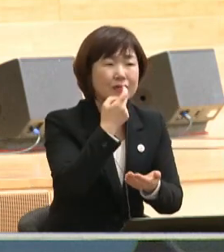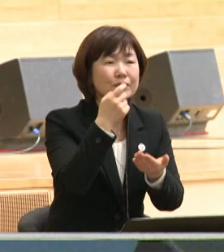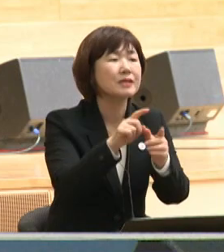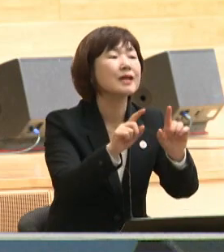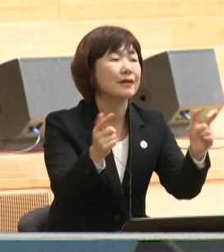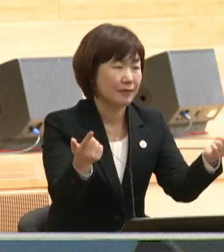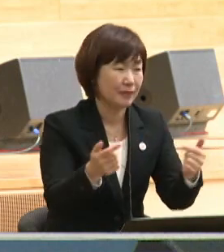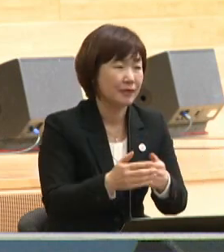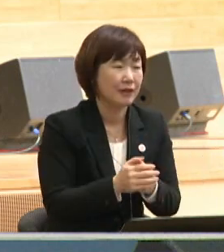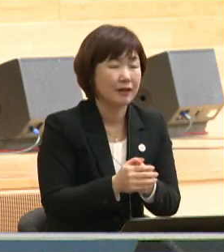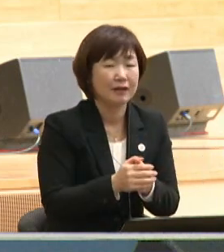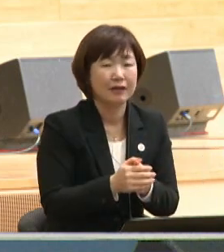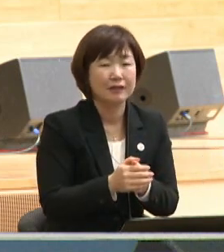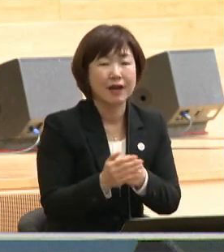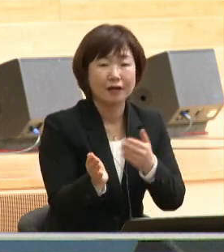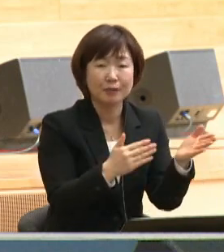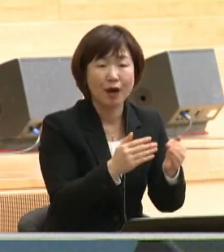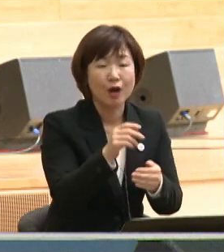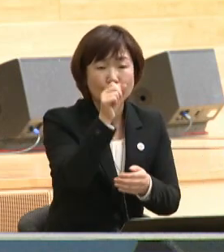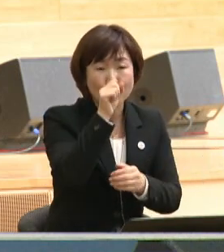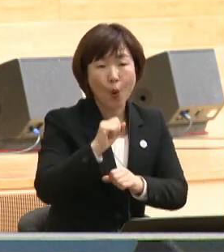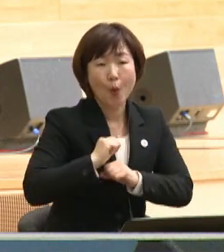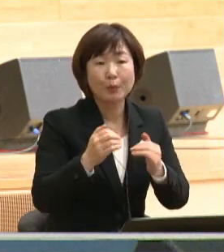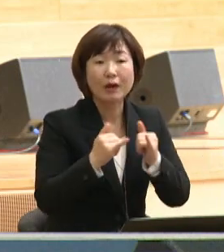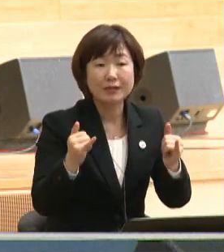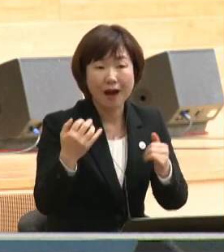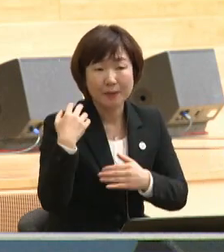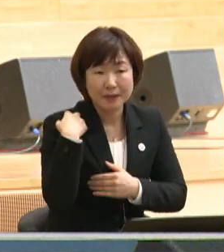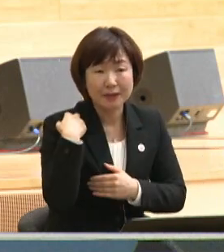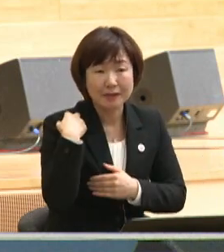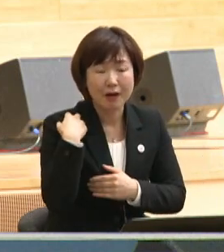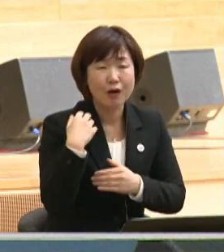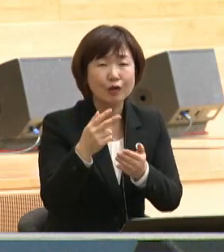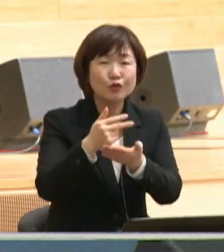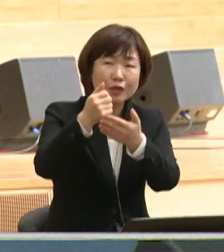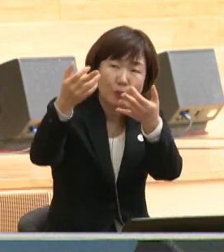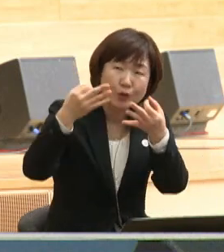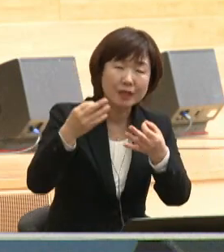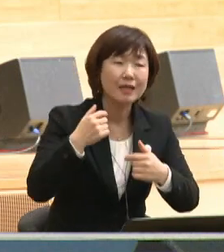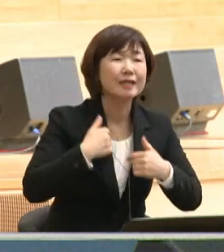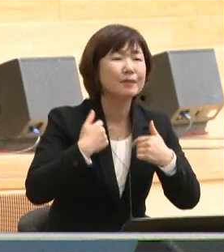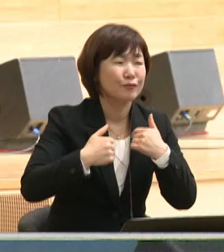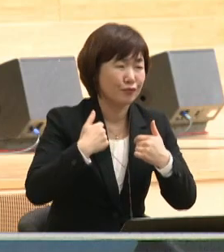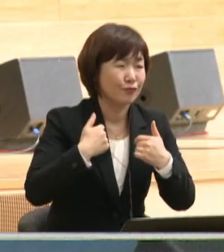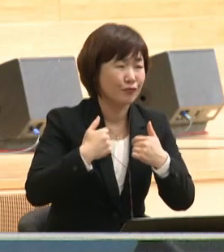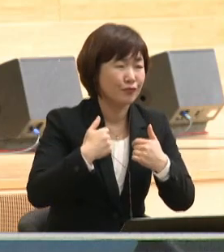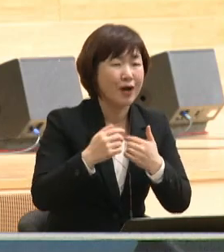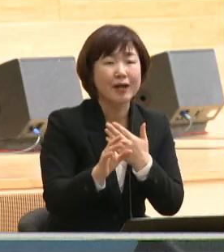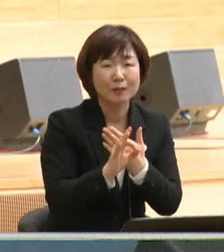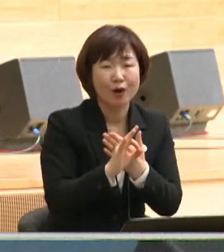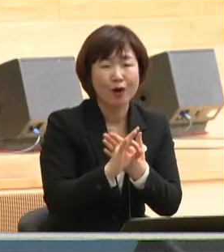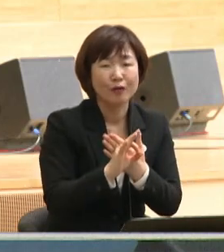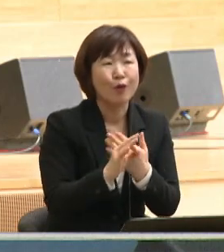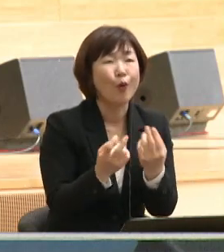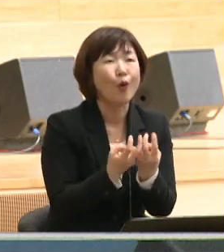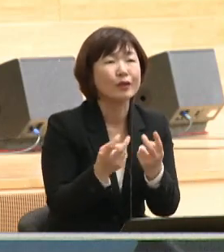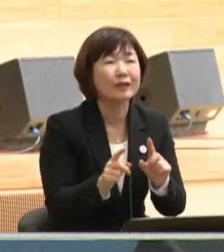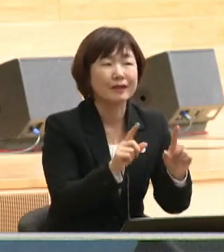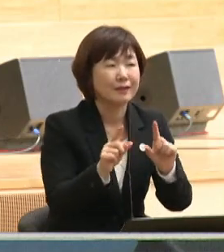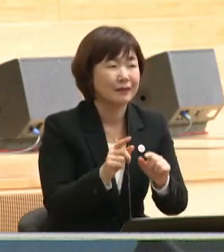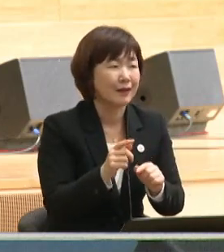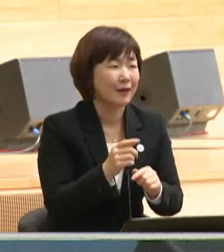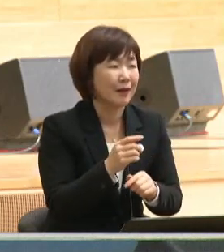자 그렇다면 그리스도 예수의 좋은 병사로 정말 주님을 기쁘시게 하려면 우리는 어떻게 살아가야